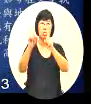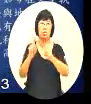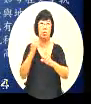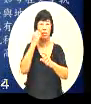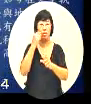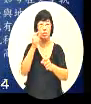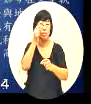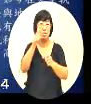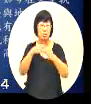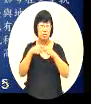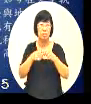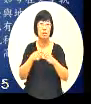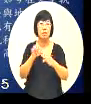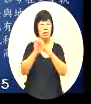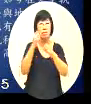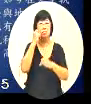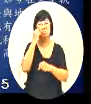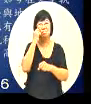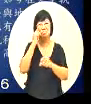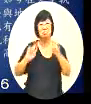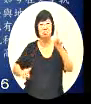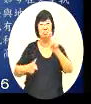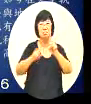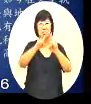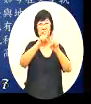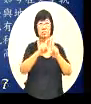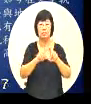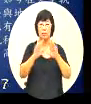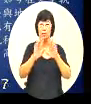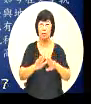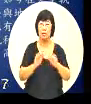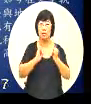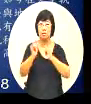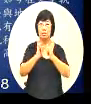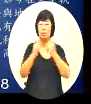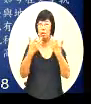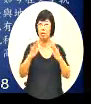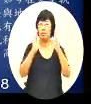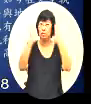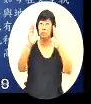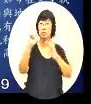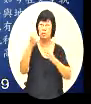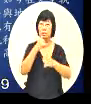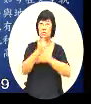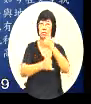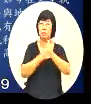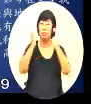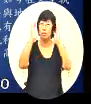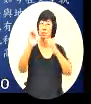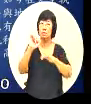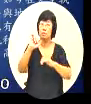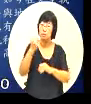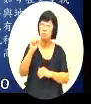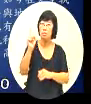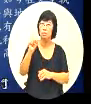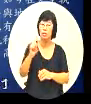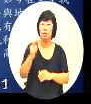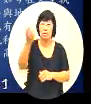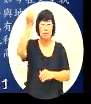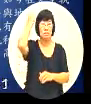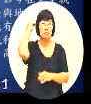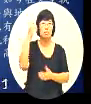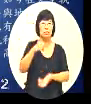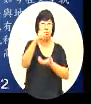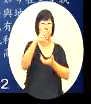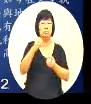那么市长，我想我们这个社会有很多争议啦，那么这个生活争议就是我们以前都是说高雄